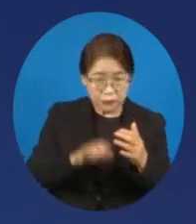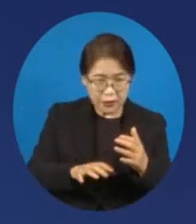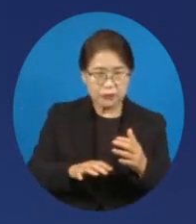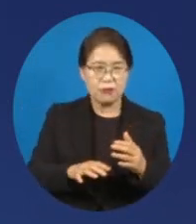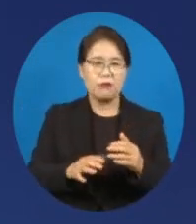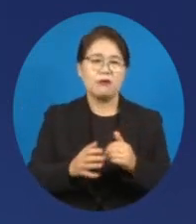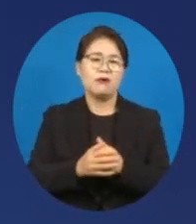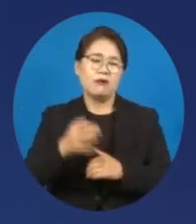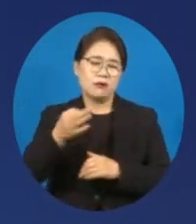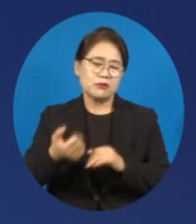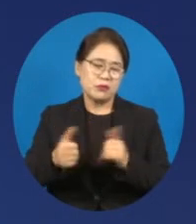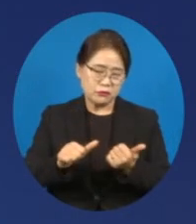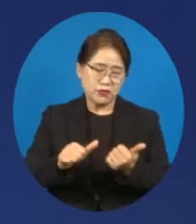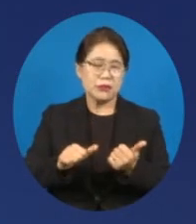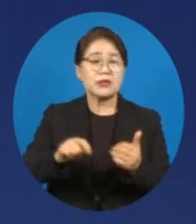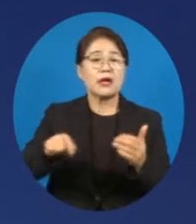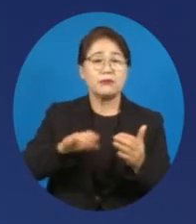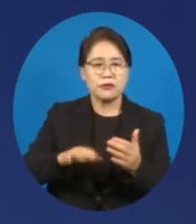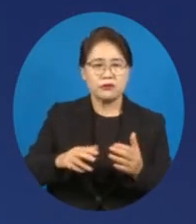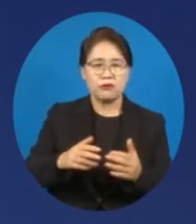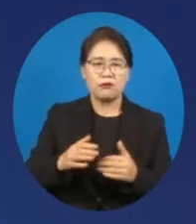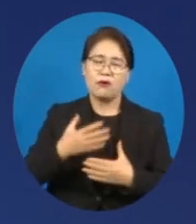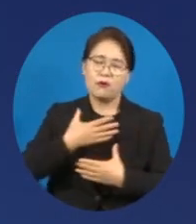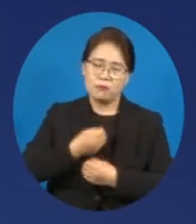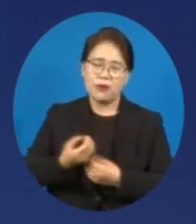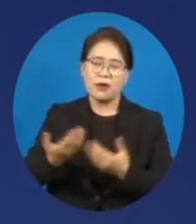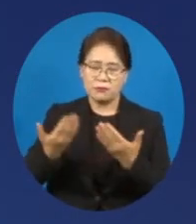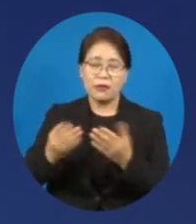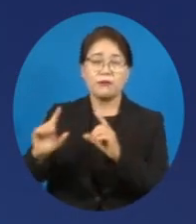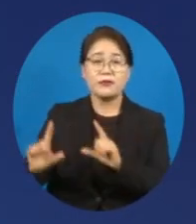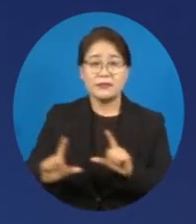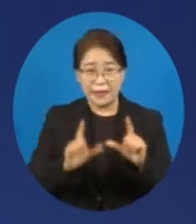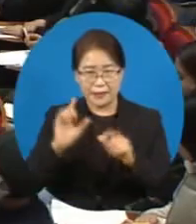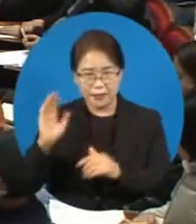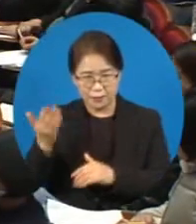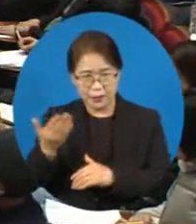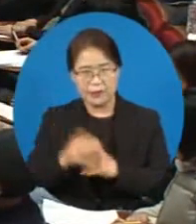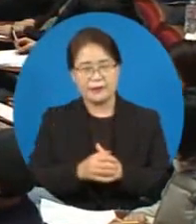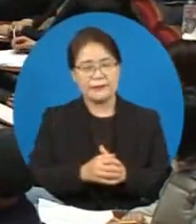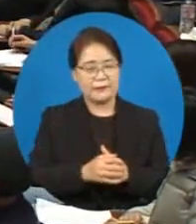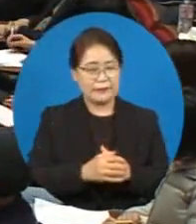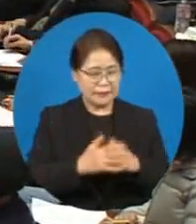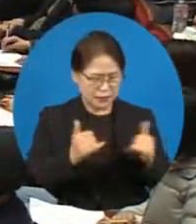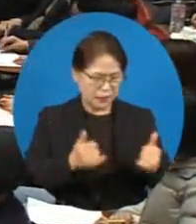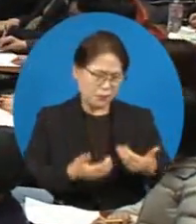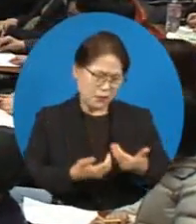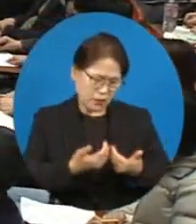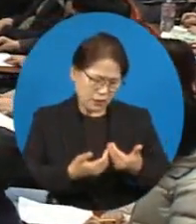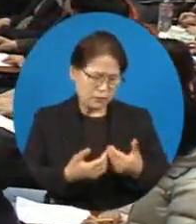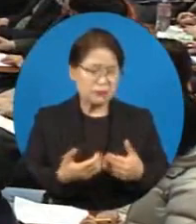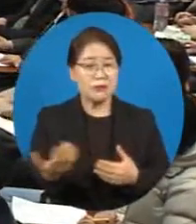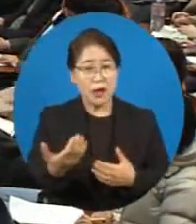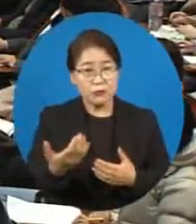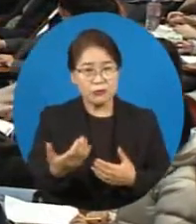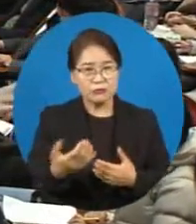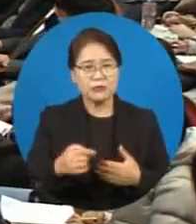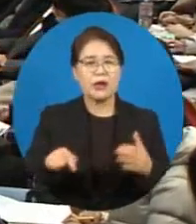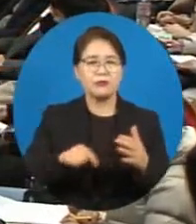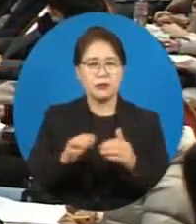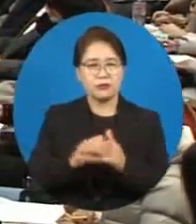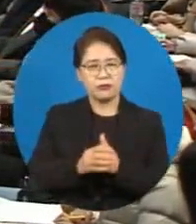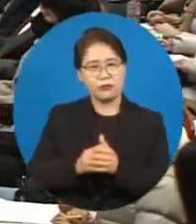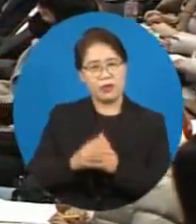경제적인 어려움 속에 있으면서도 우리는이 평안을 누릴 수가 있어요 인간관계의 갈등과 아픔 속에 있으면서도